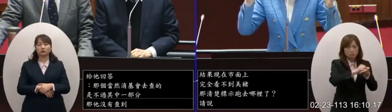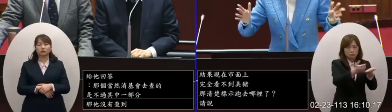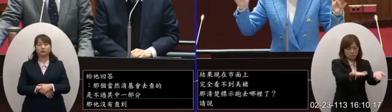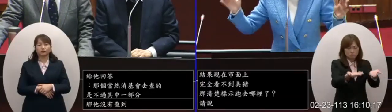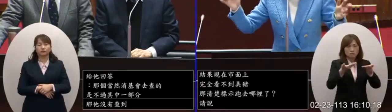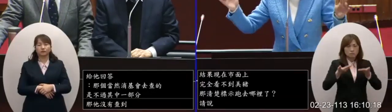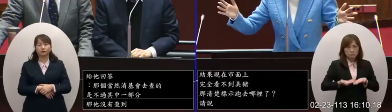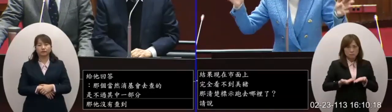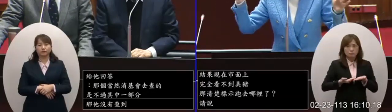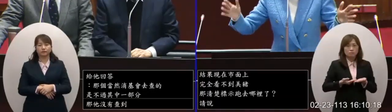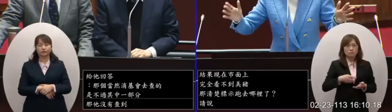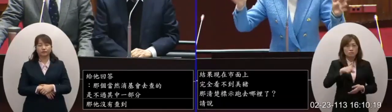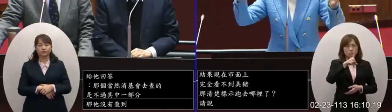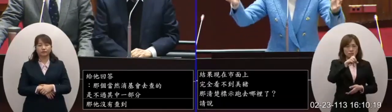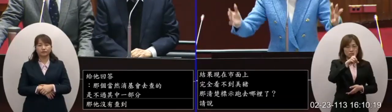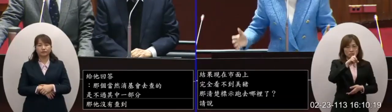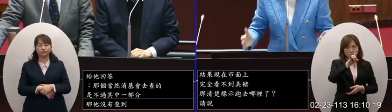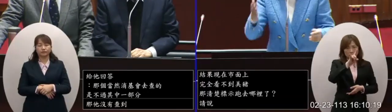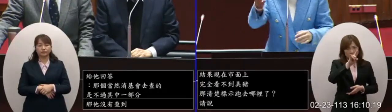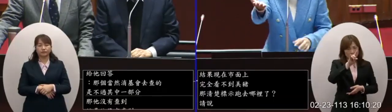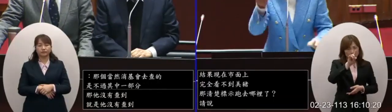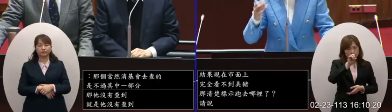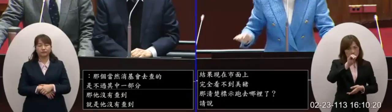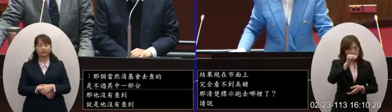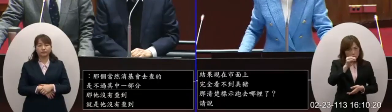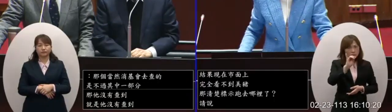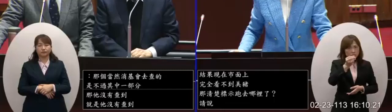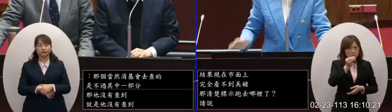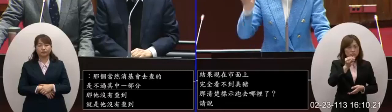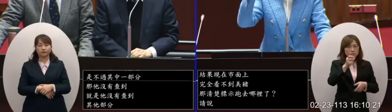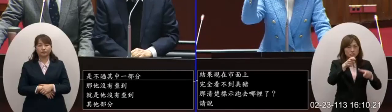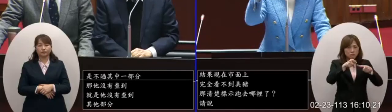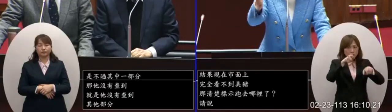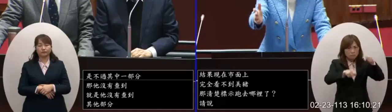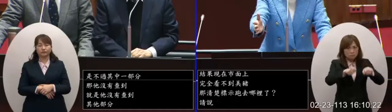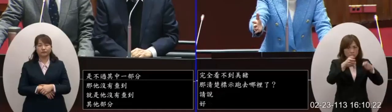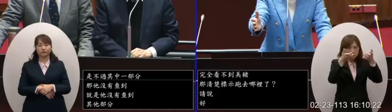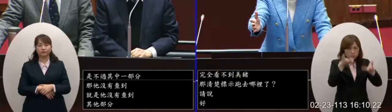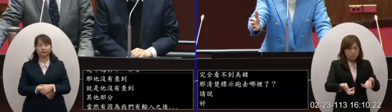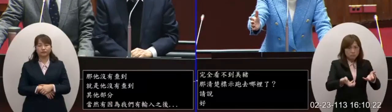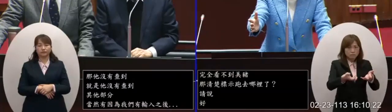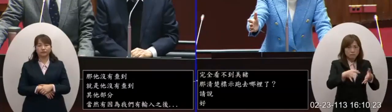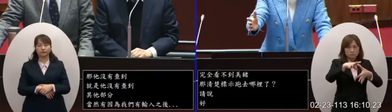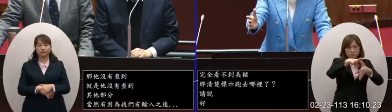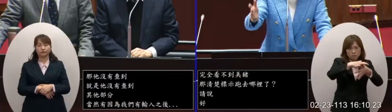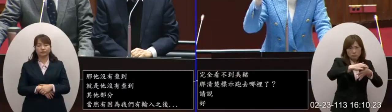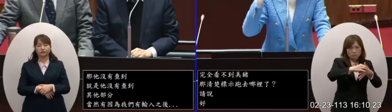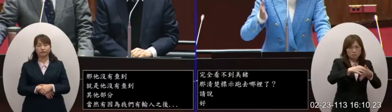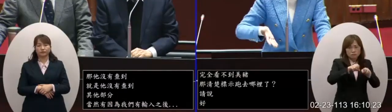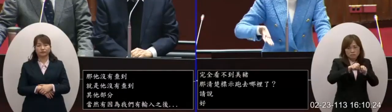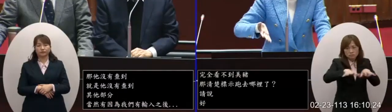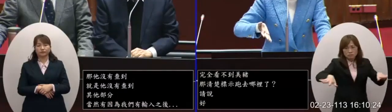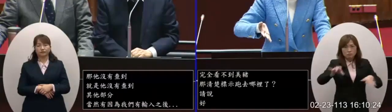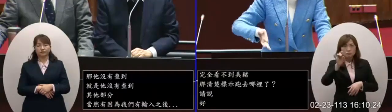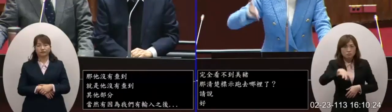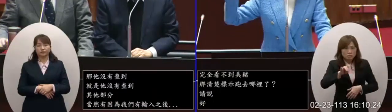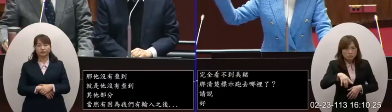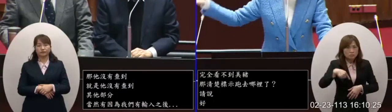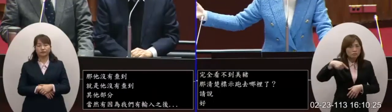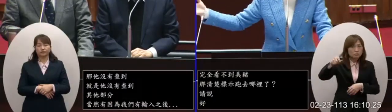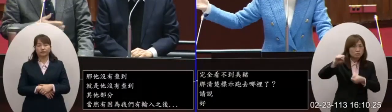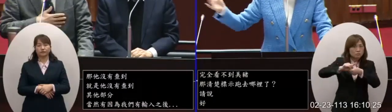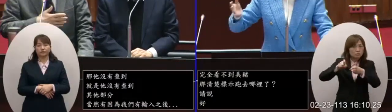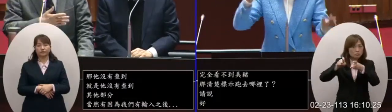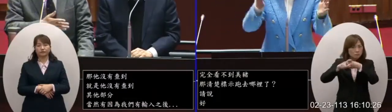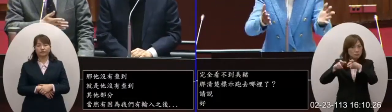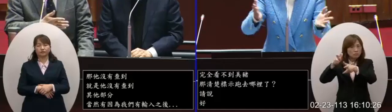这1000多万公斤的美猪流向到哪里？你现在可以口头报告吗？譬如说是到哪一个加工产业，还是有到军方，还是